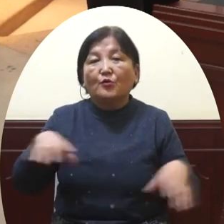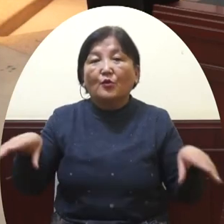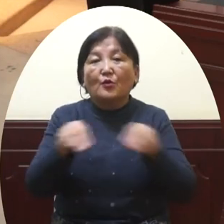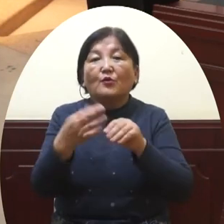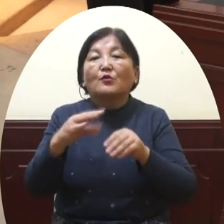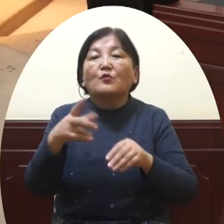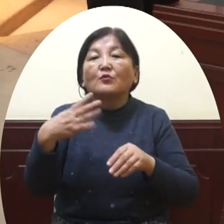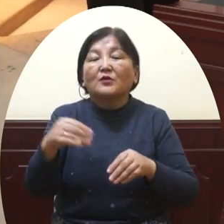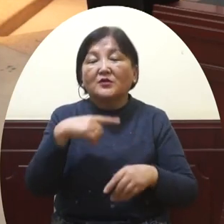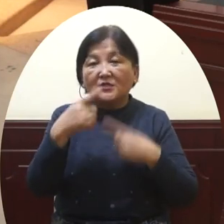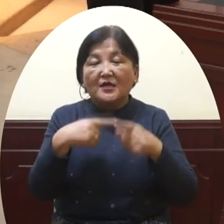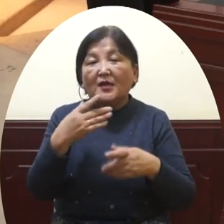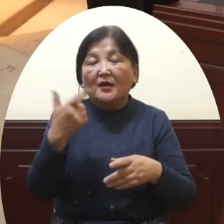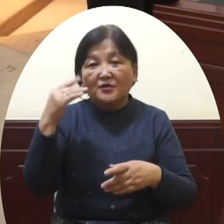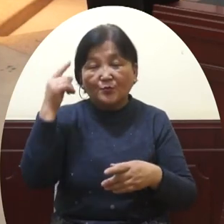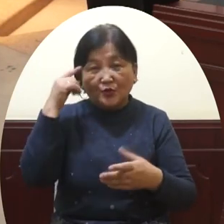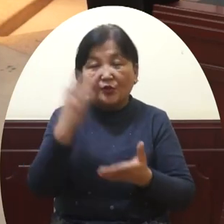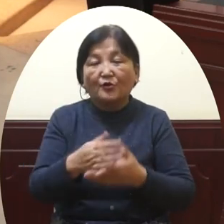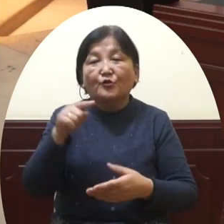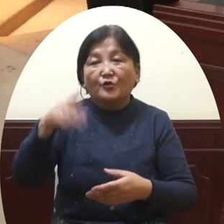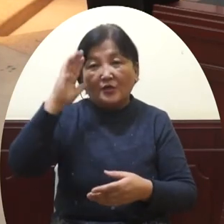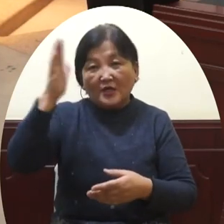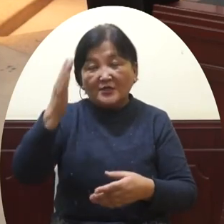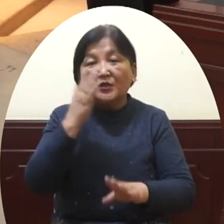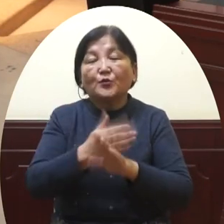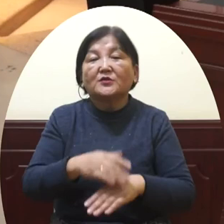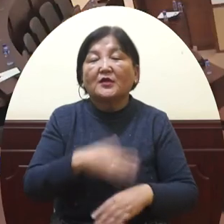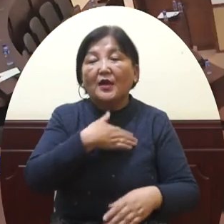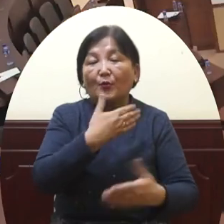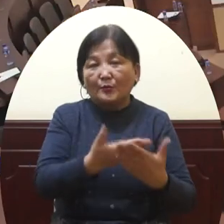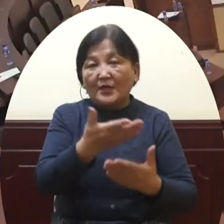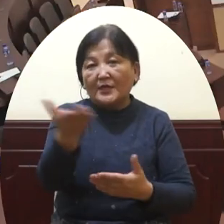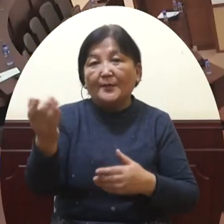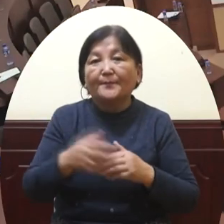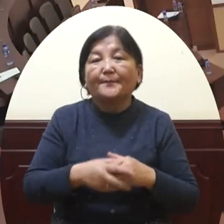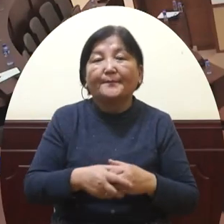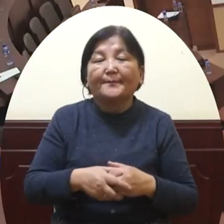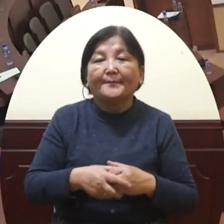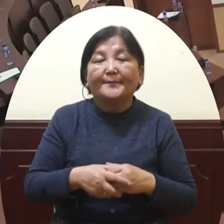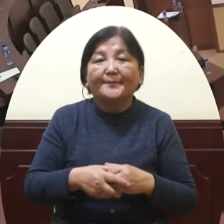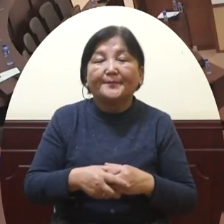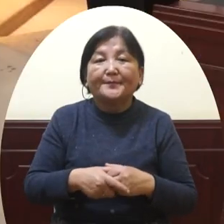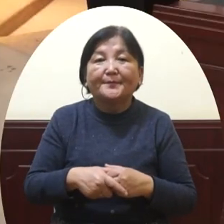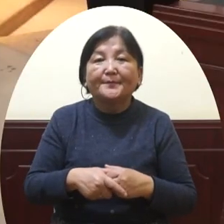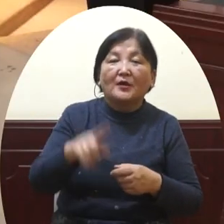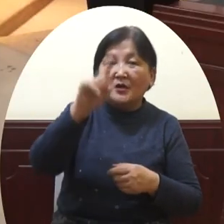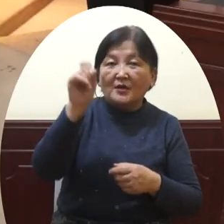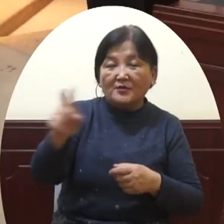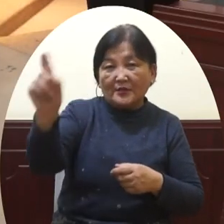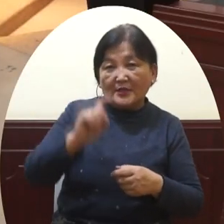одоо өнөөдрийн хаан лекцээ бол өндөрлөө. За баярлалаа. Сонгол ерөнхий ороо ажиллаж байгаа.